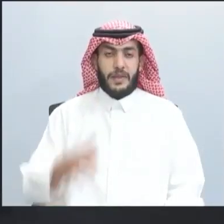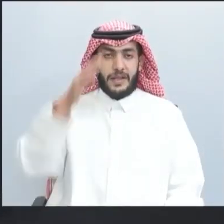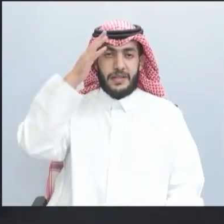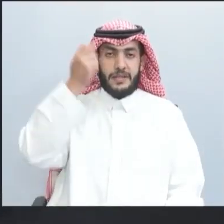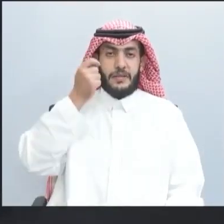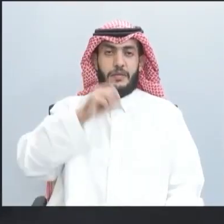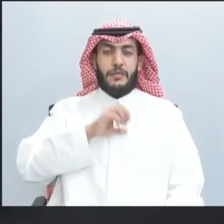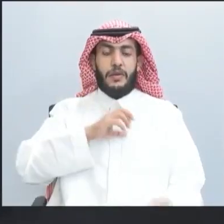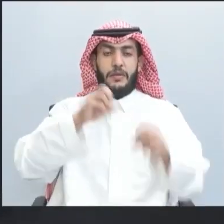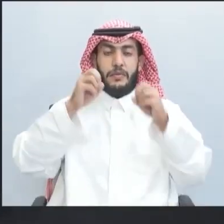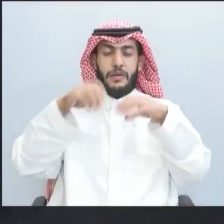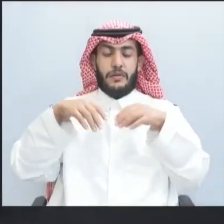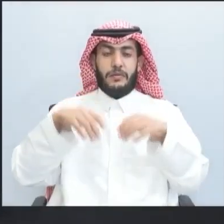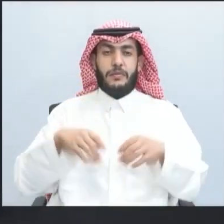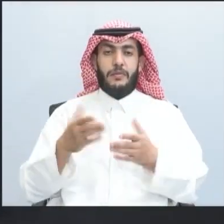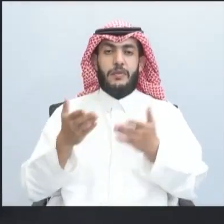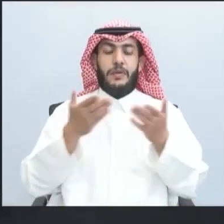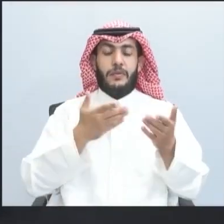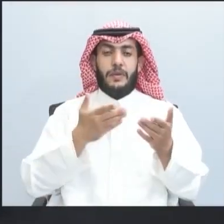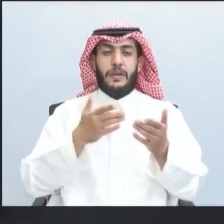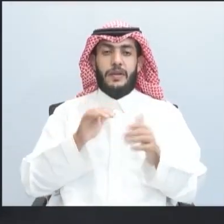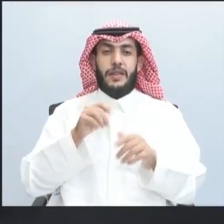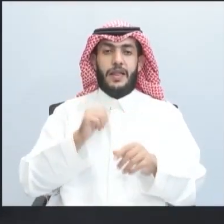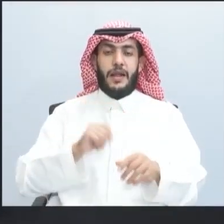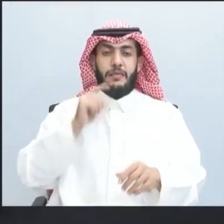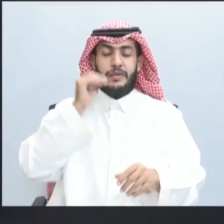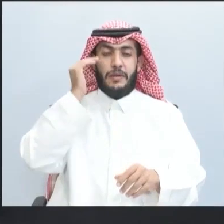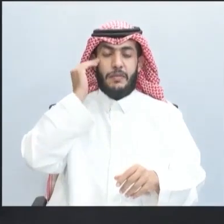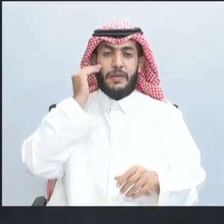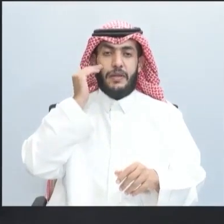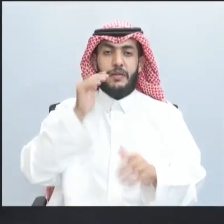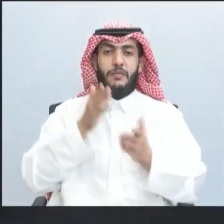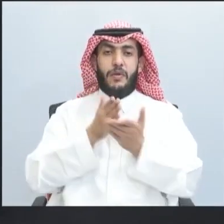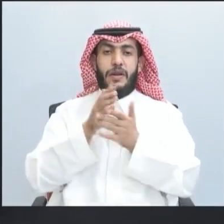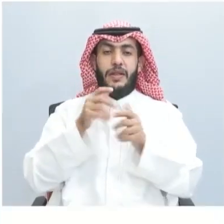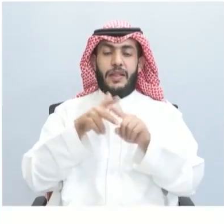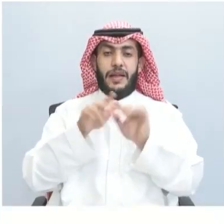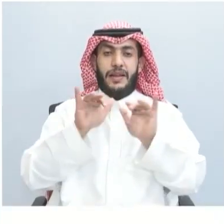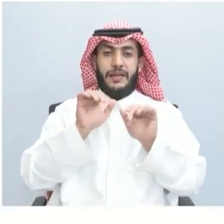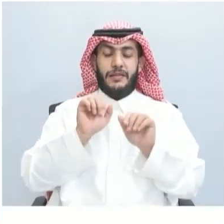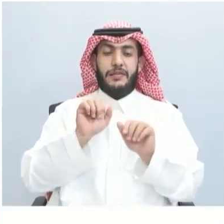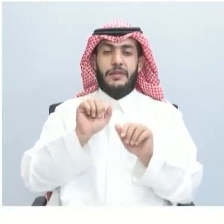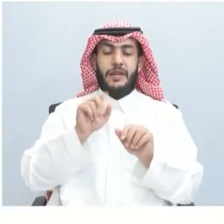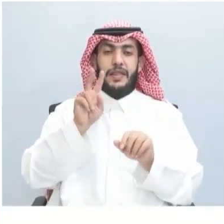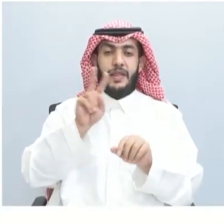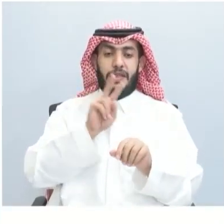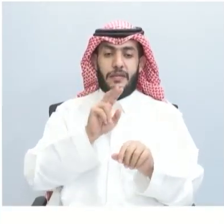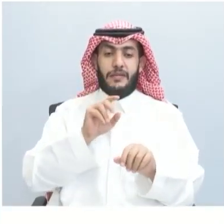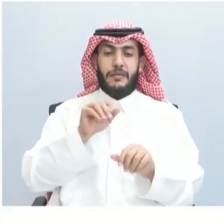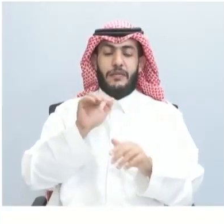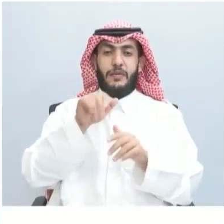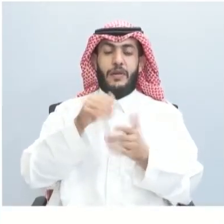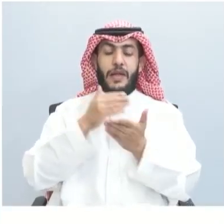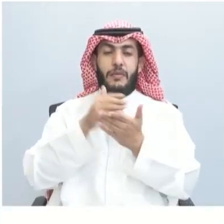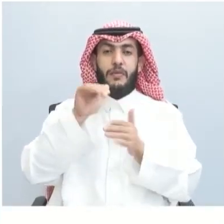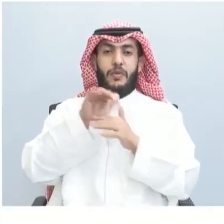السلام عليكم ورحمه الله وبركاته مرحبا بكم اعزائي الطلاب والطالبات في مقرر التقنيه الرقميه 2 ا سنكمل